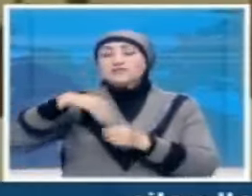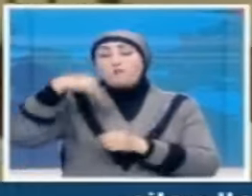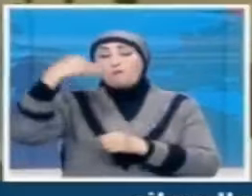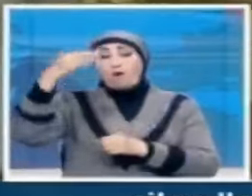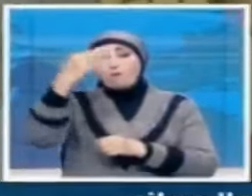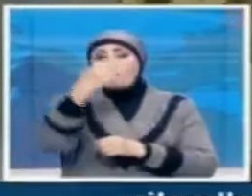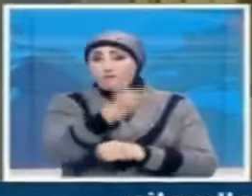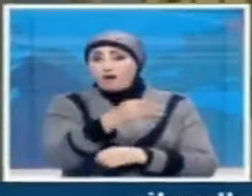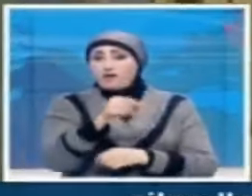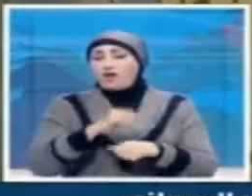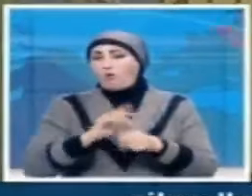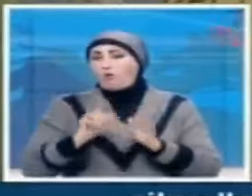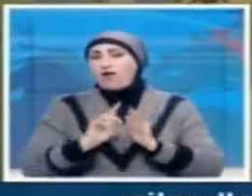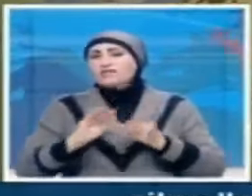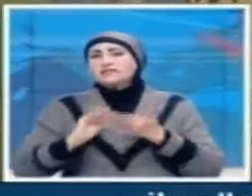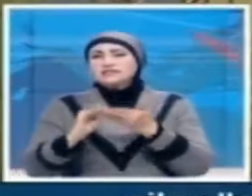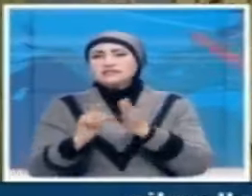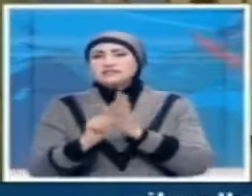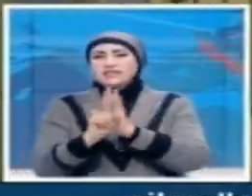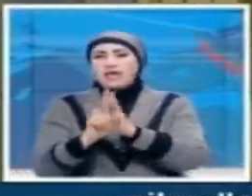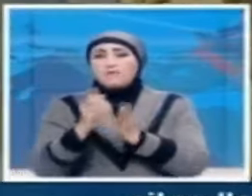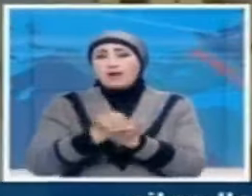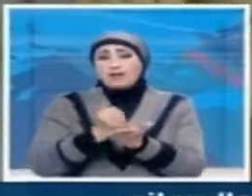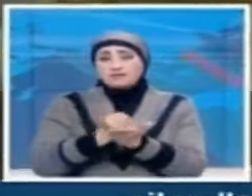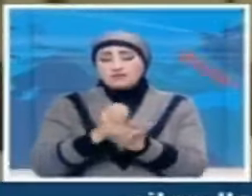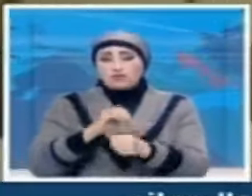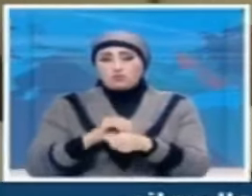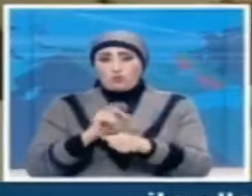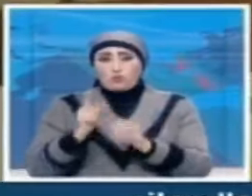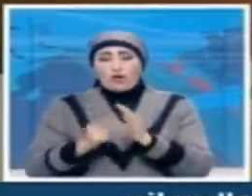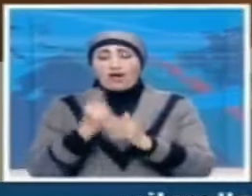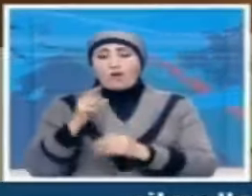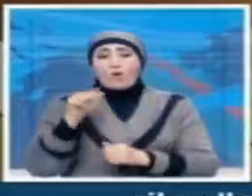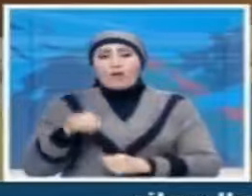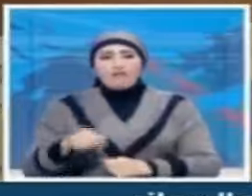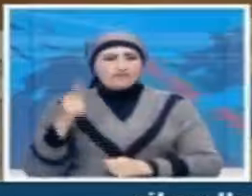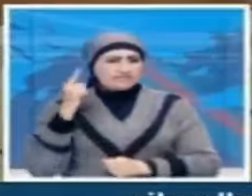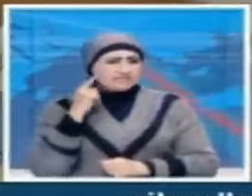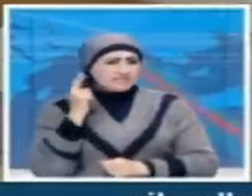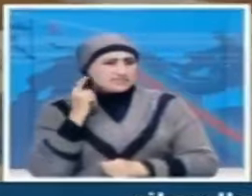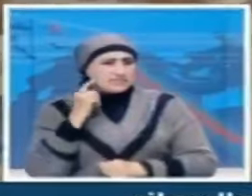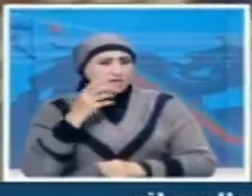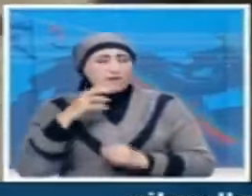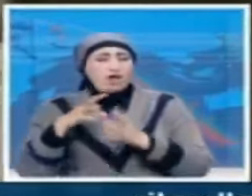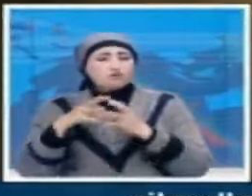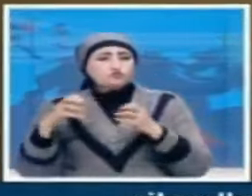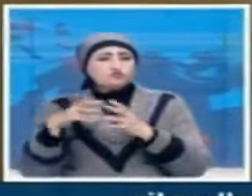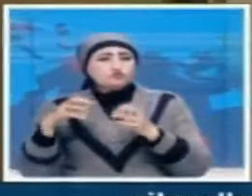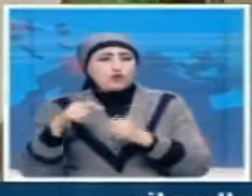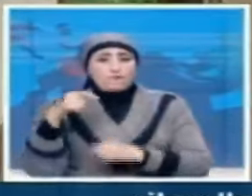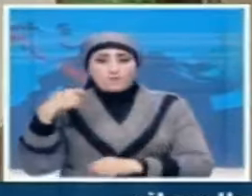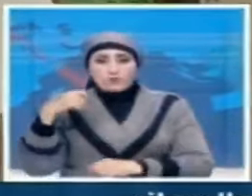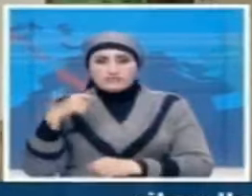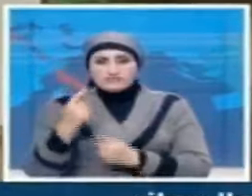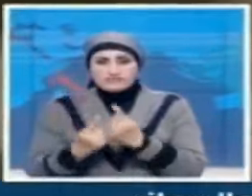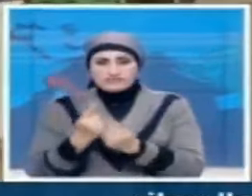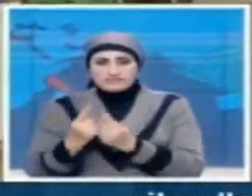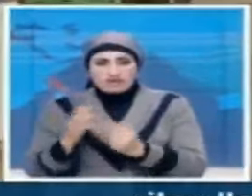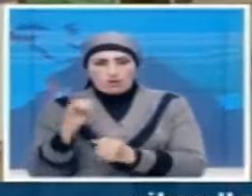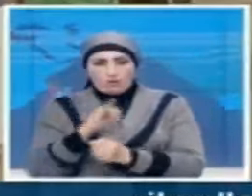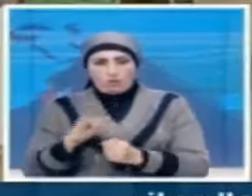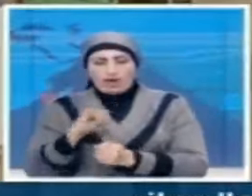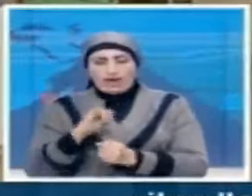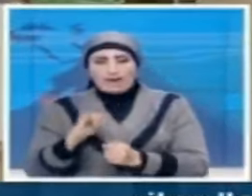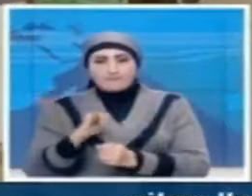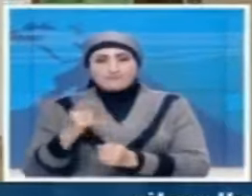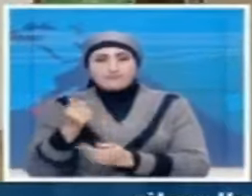والتصدير للخارج دعما للاقتصاد. وفي مستهل الجولة استمع رئيس الوزراء إلى شرح من وزير الزراعة حول أهم